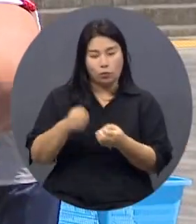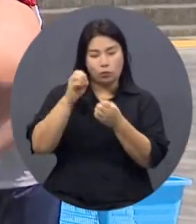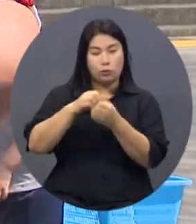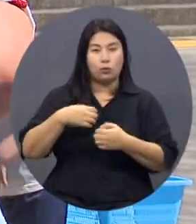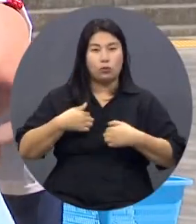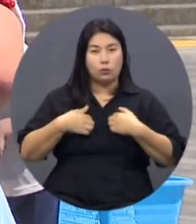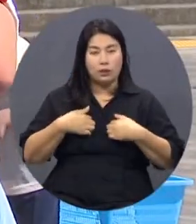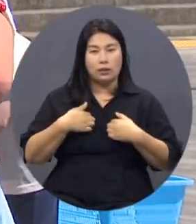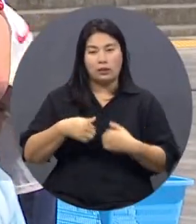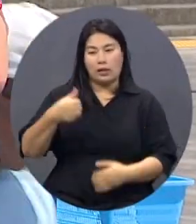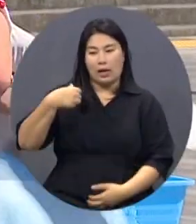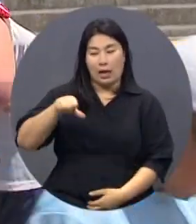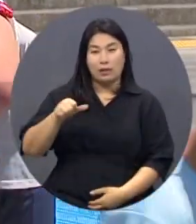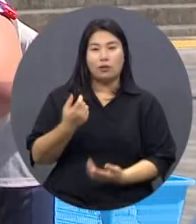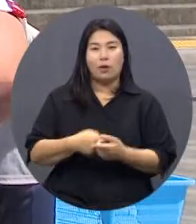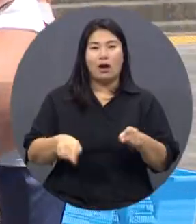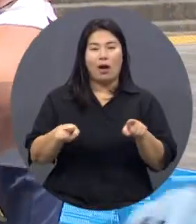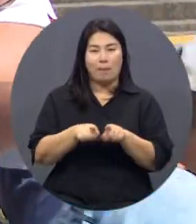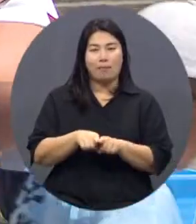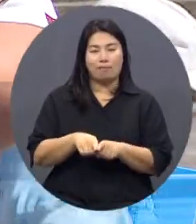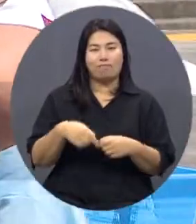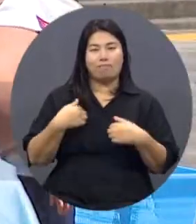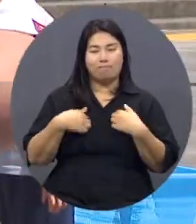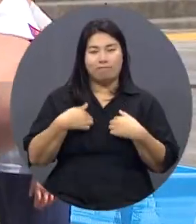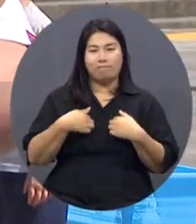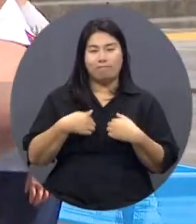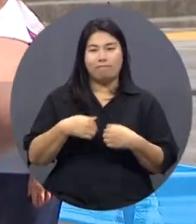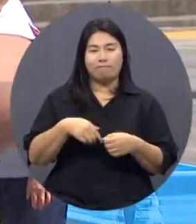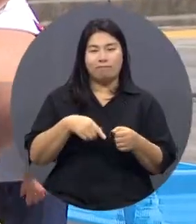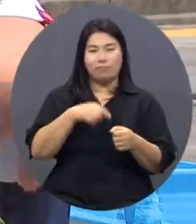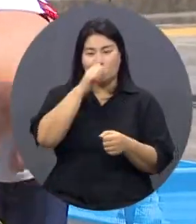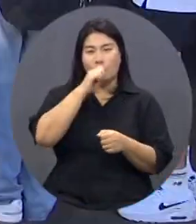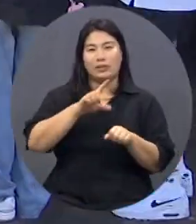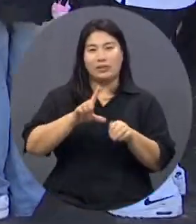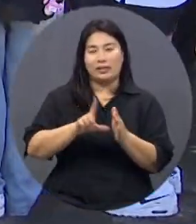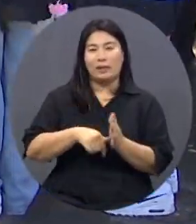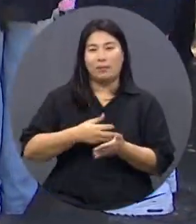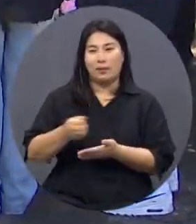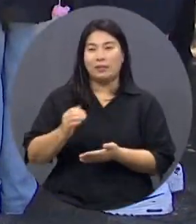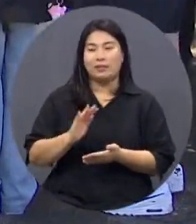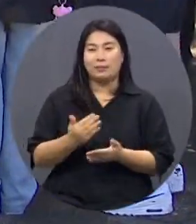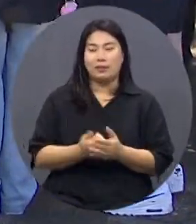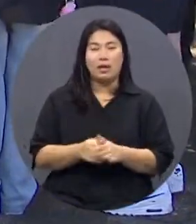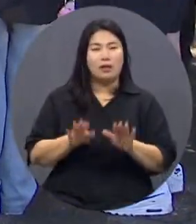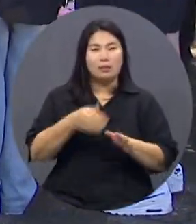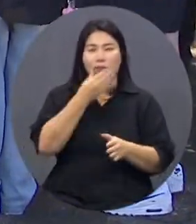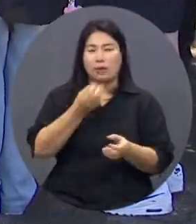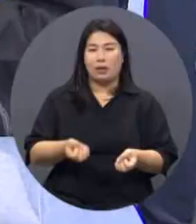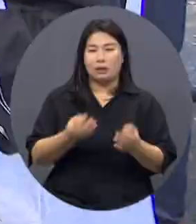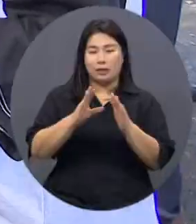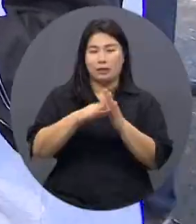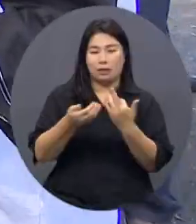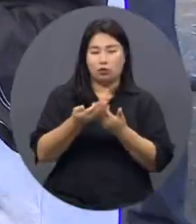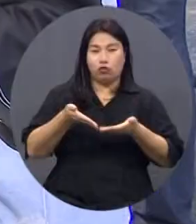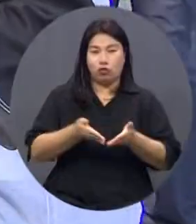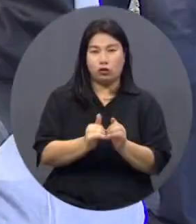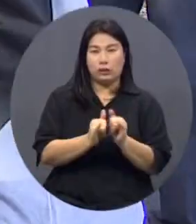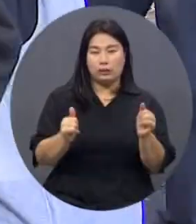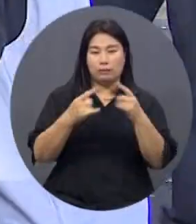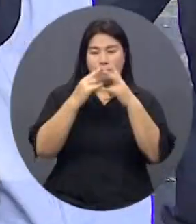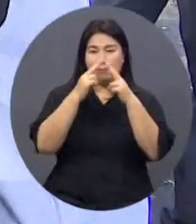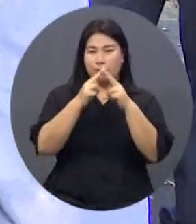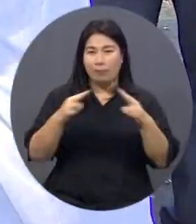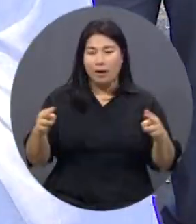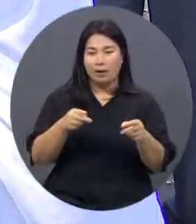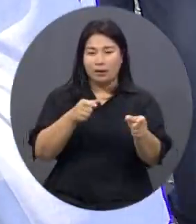전통놀이를 아들과 함께 즐길 수 있었고 여러모로 뜻깊은 시간을 잘 보냈습니다. 이번 행사에는 제주 출신의 파리올림픽